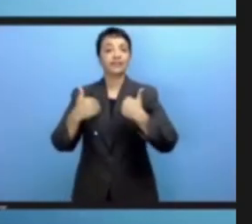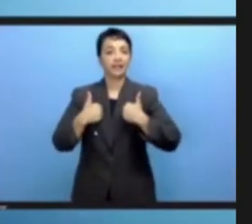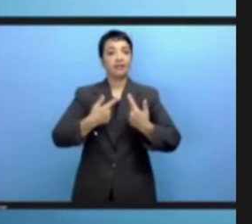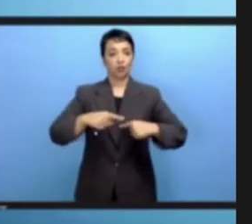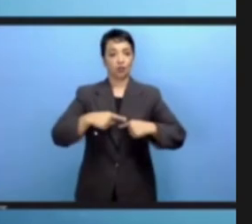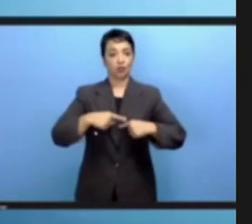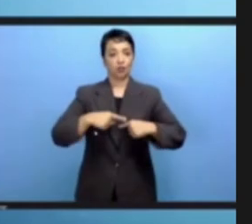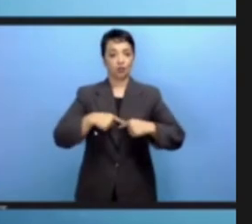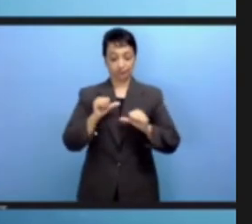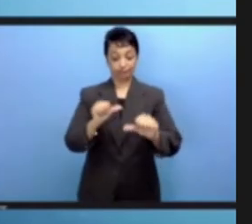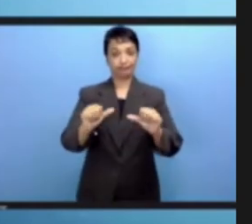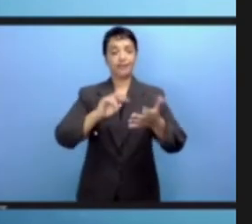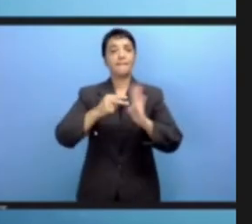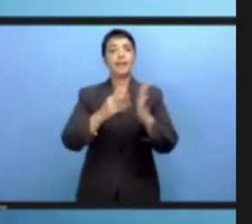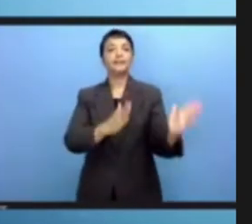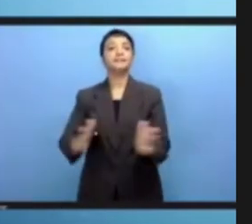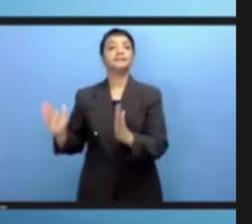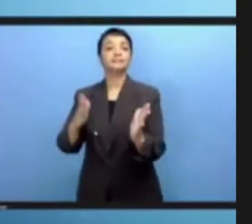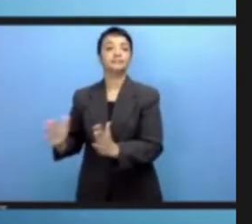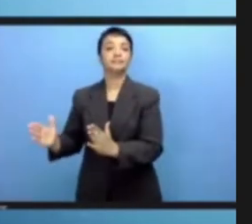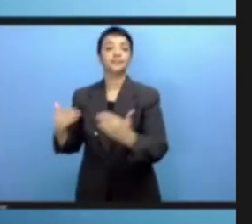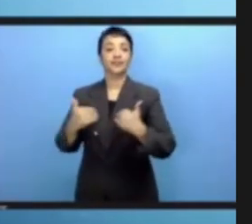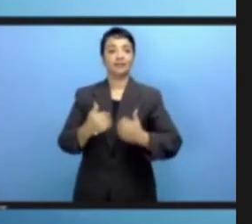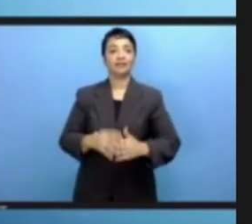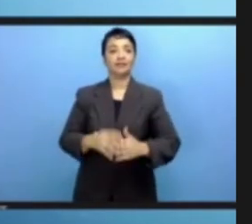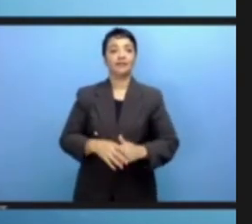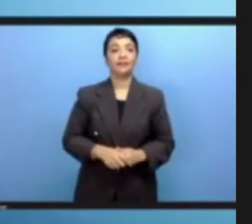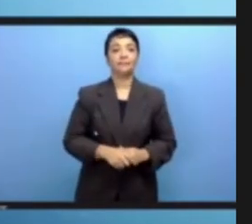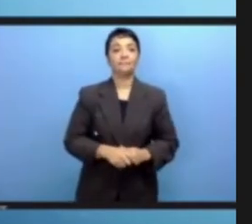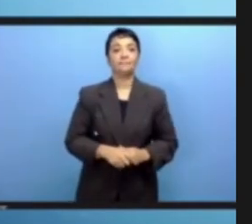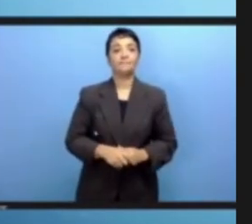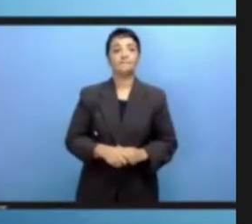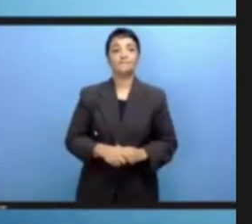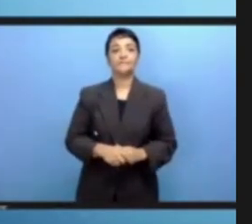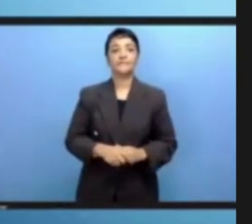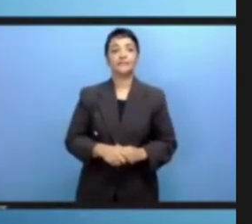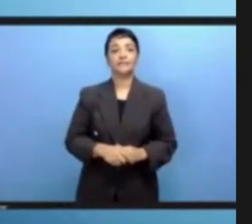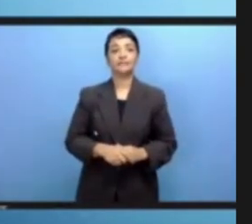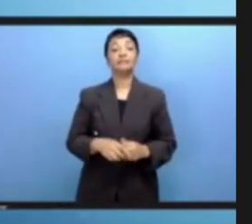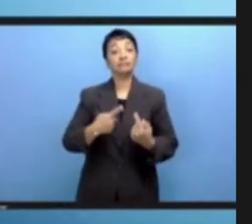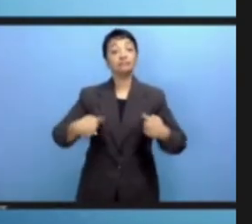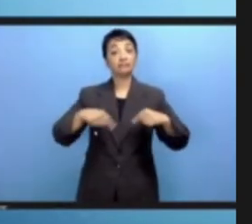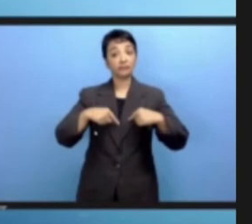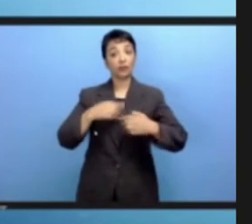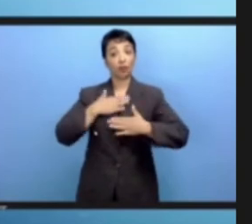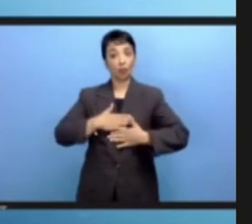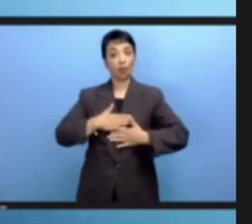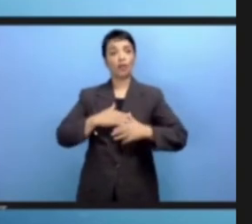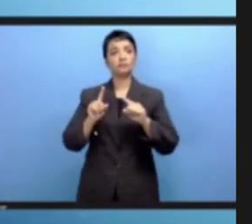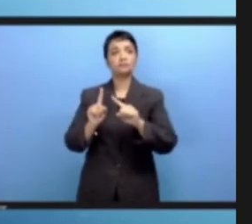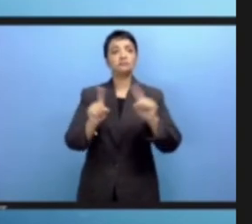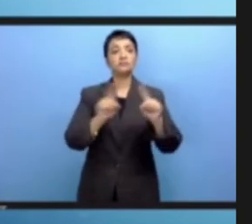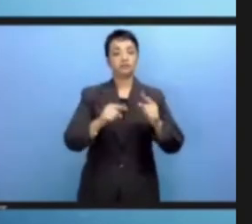les acquis de notre secteur d'exploitation minière ainsi que la promotion d'une culture